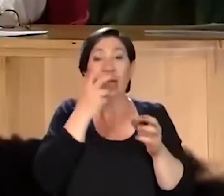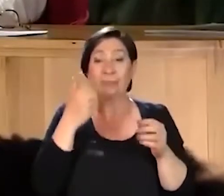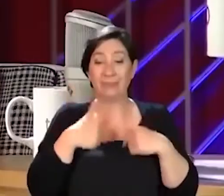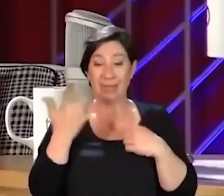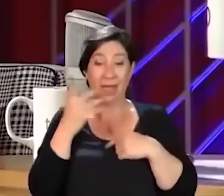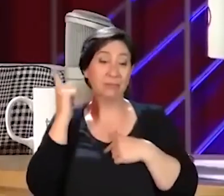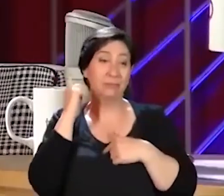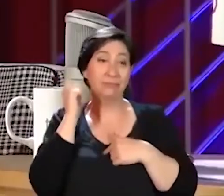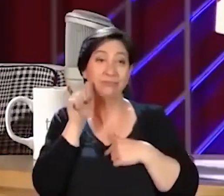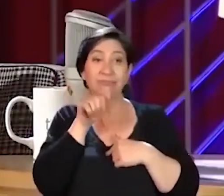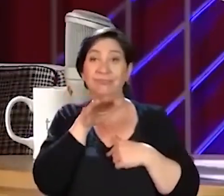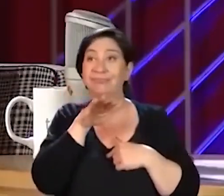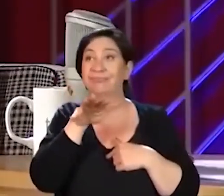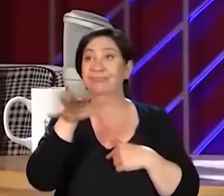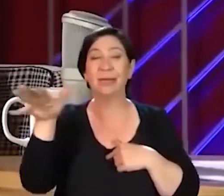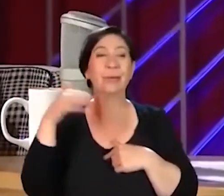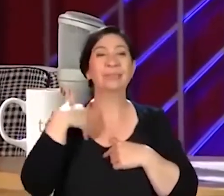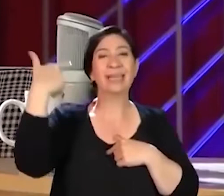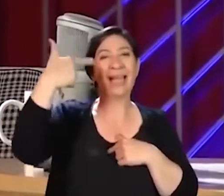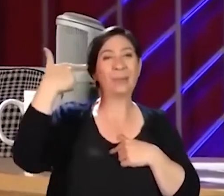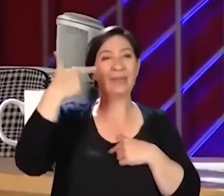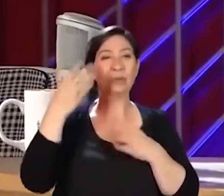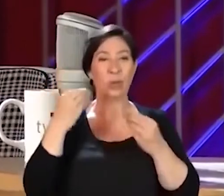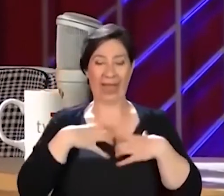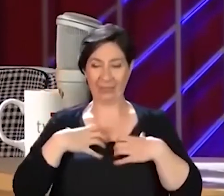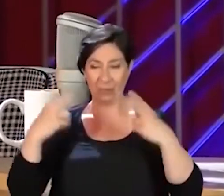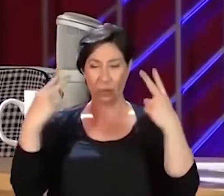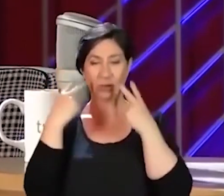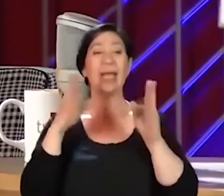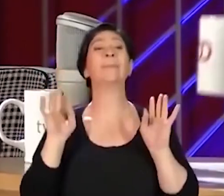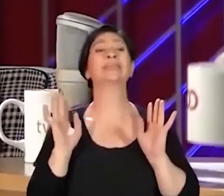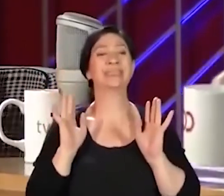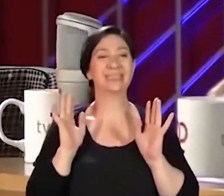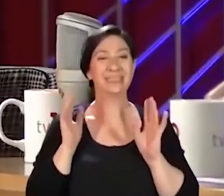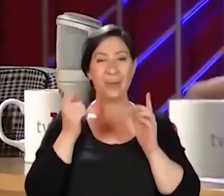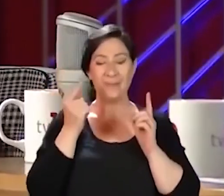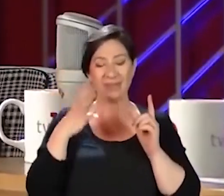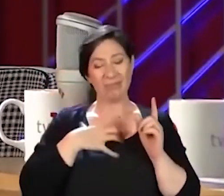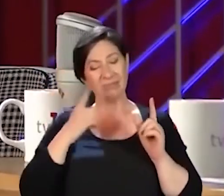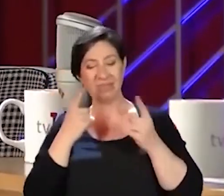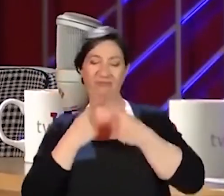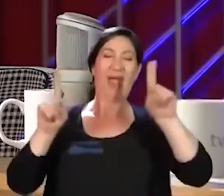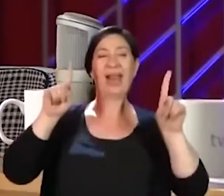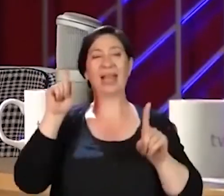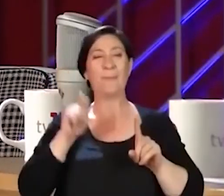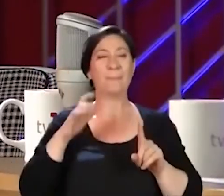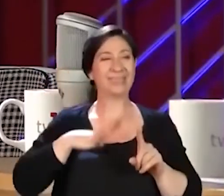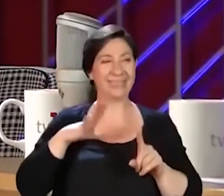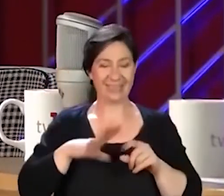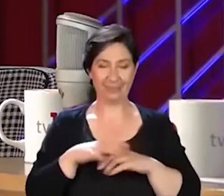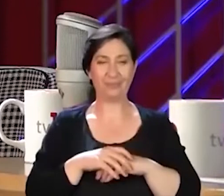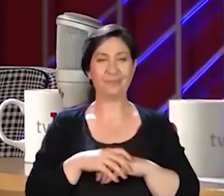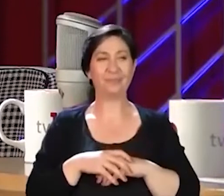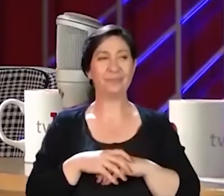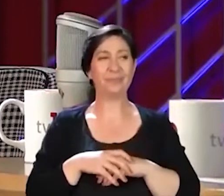biraz daha çok tanıyor aslında hani biz biraz böyle klipte de çok da göstermek kendimizi biraz öyle bir stil oldu biraz mistikti Bir ambiyans